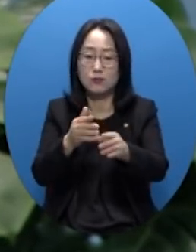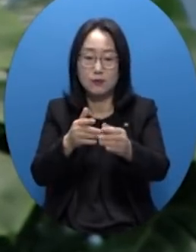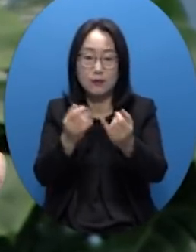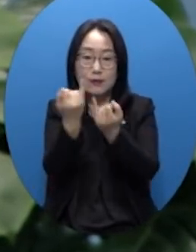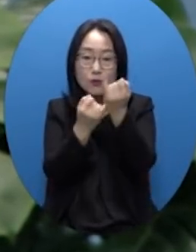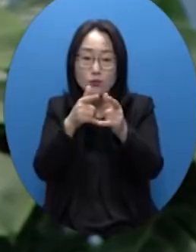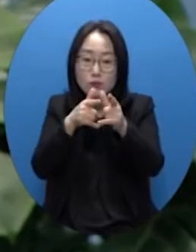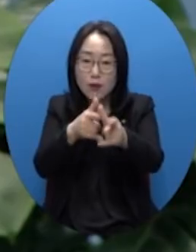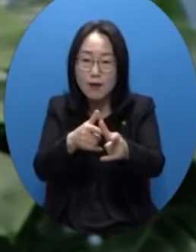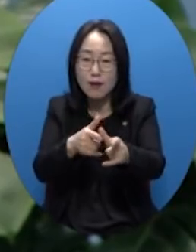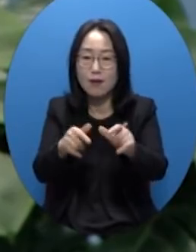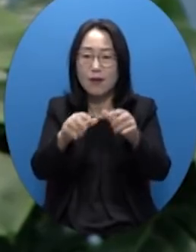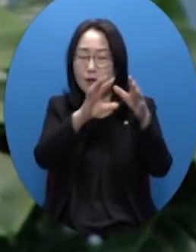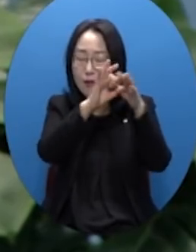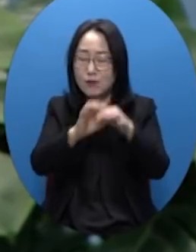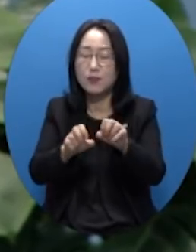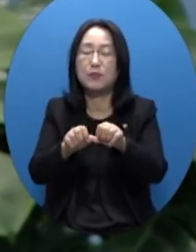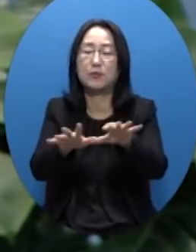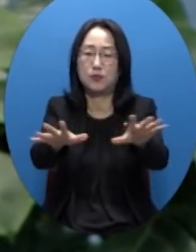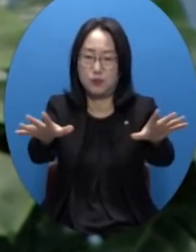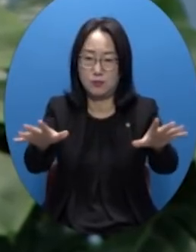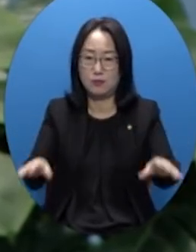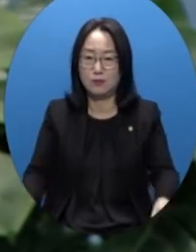계절에도 포자 나가서